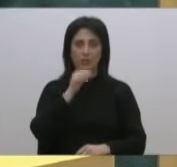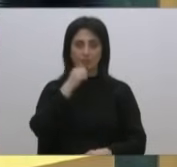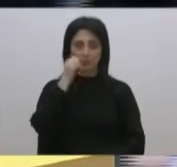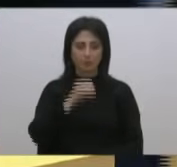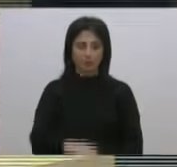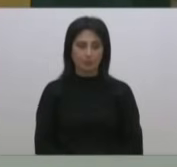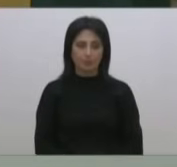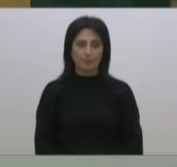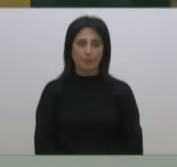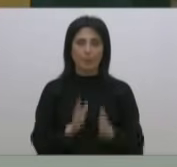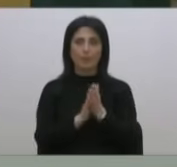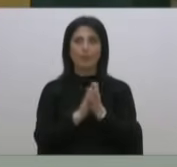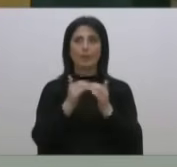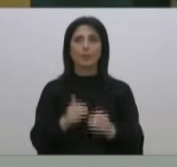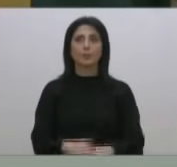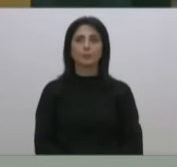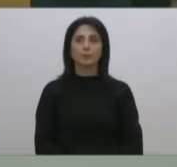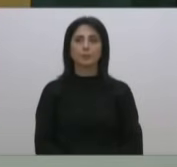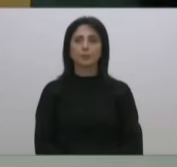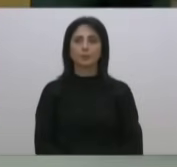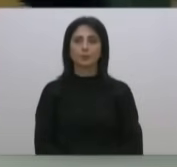სახელმწიფო. Მადლობთ.